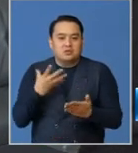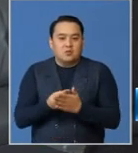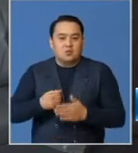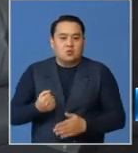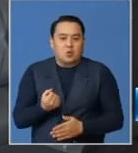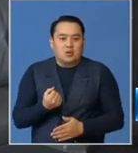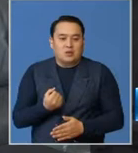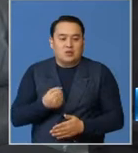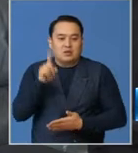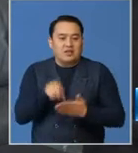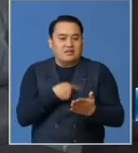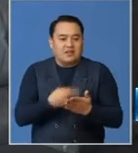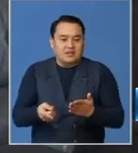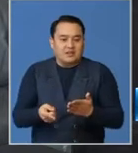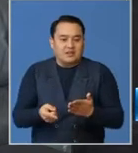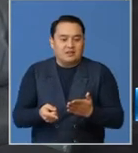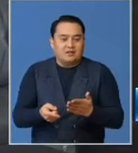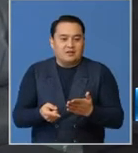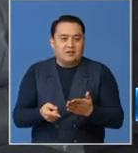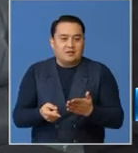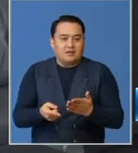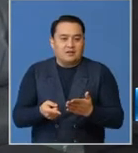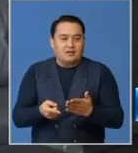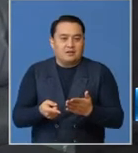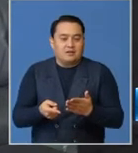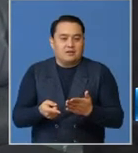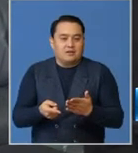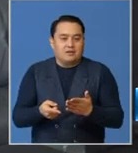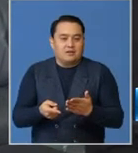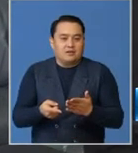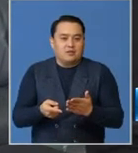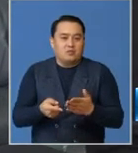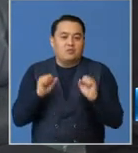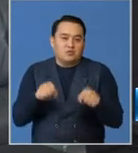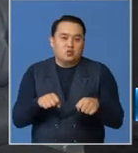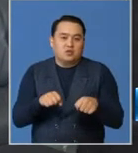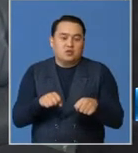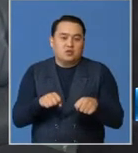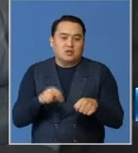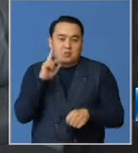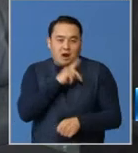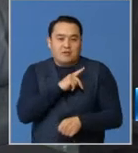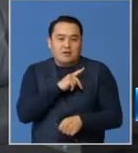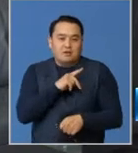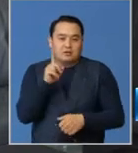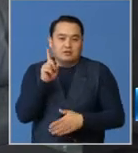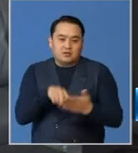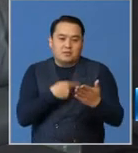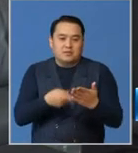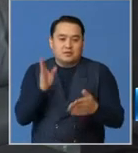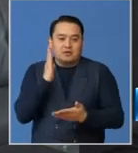или подружке уже не верит. Ну, не верит, наверное, неправильно сказано, громко сказано. Сомнения